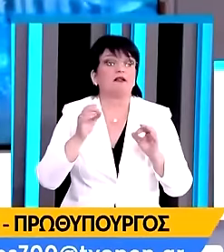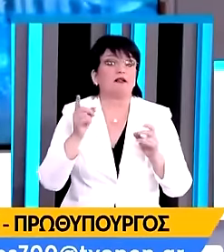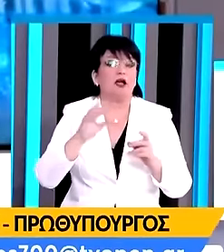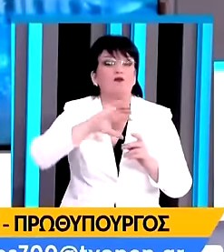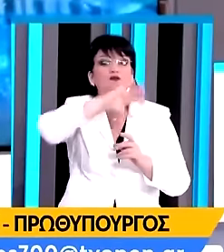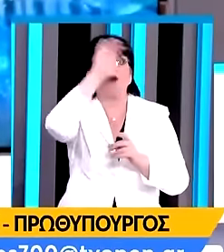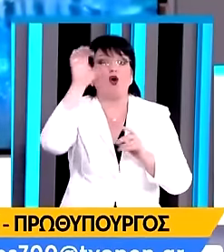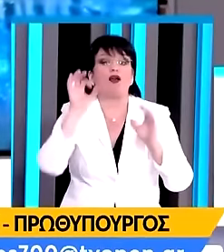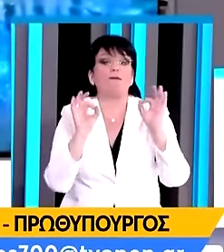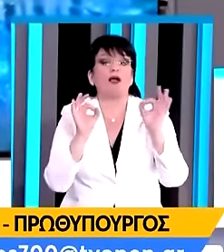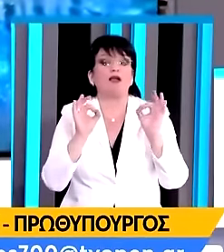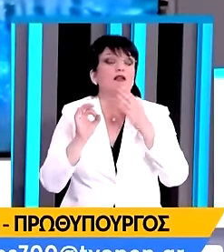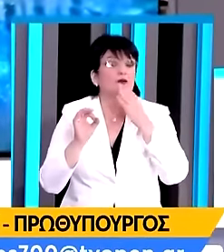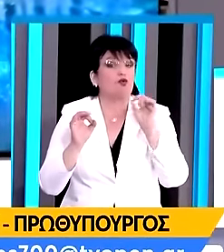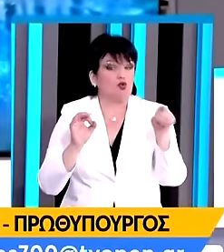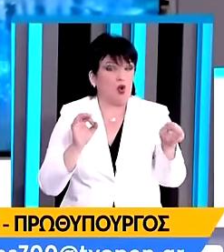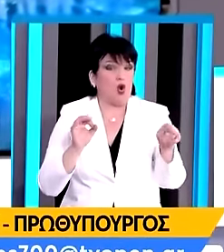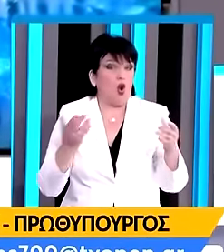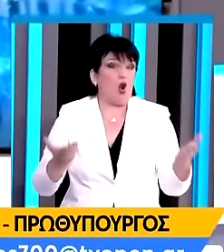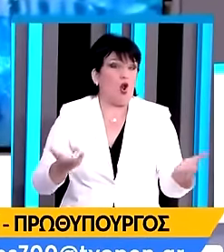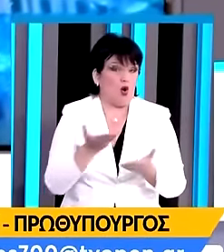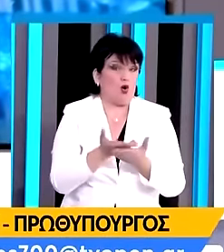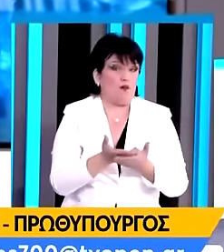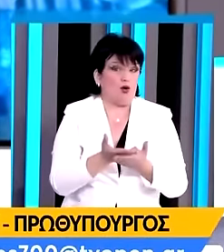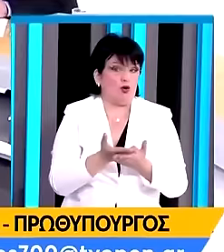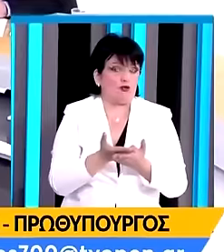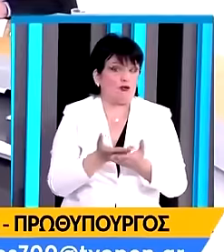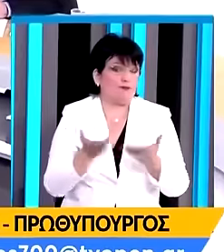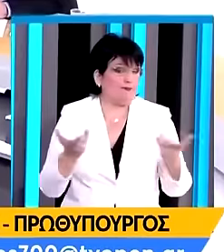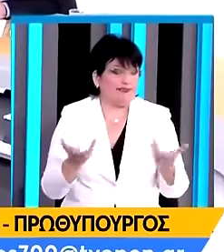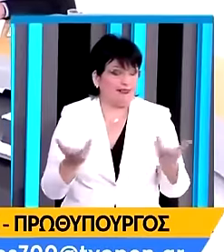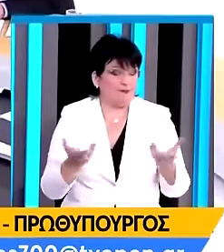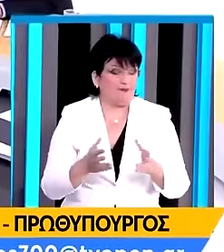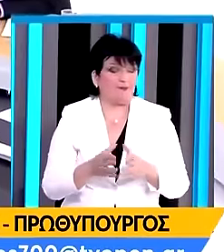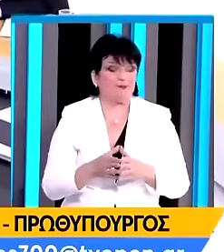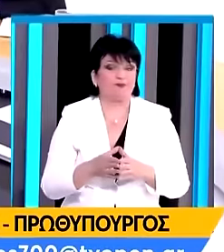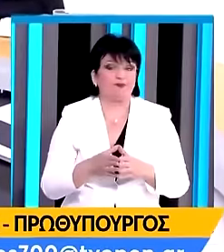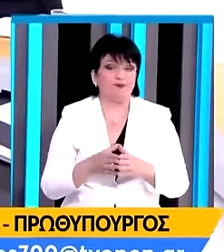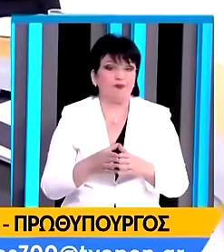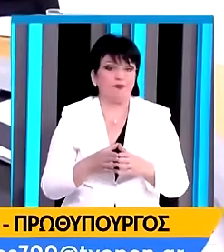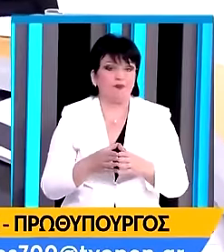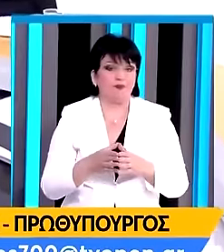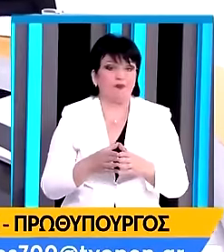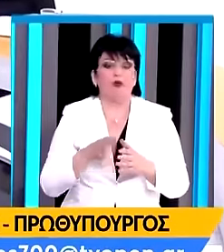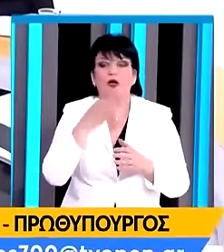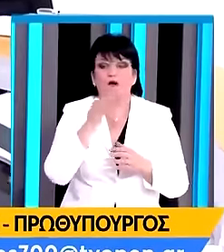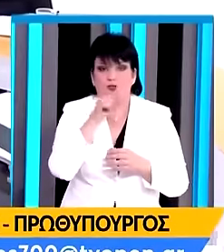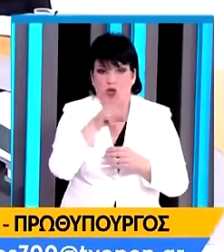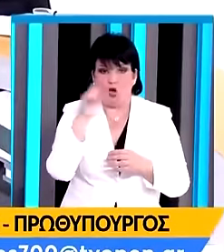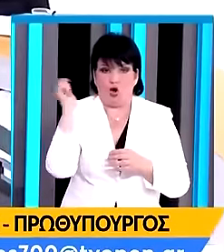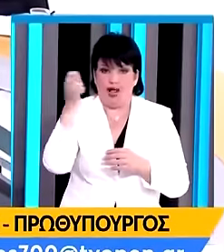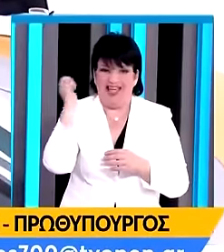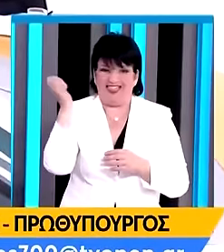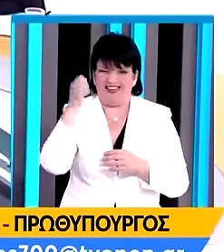Βόρεια Μακεδονία και γι' αυτό το λόγο δεν θέλετε να πείτε. Βλέπαμε ότι το ΒΜΡΟ έρχεται στην εξουσία με έναν λόγο εθνικιστικό, ακραίο,